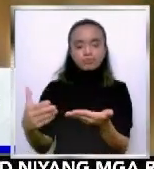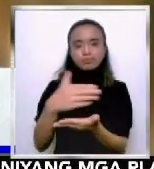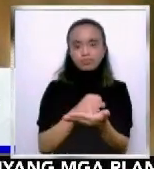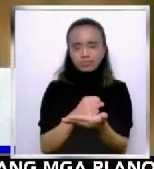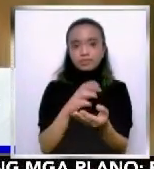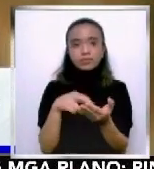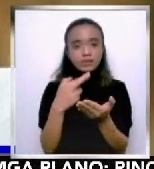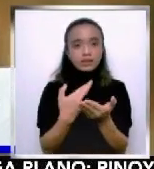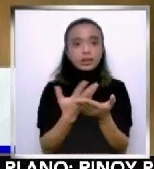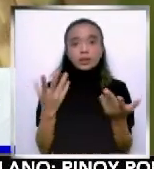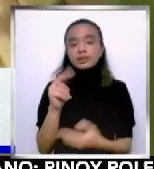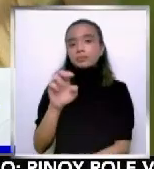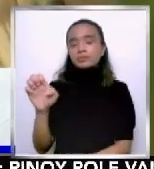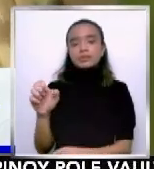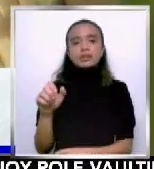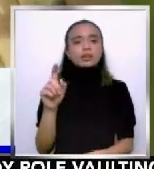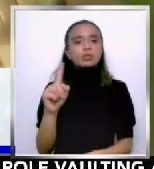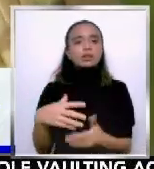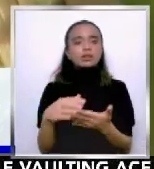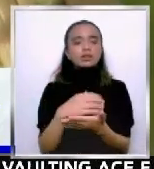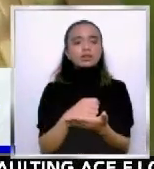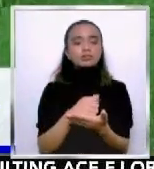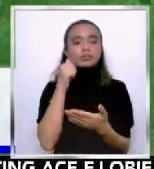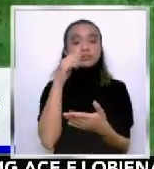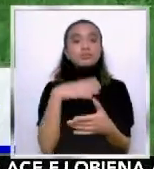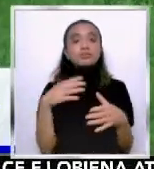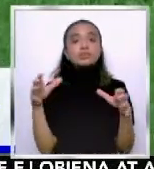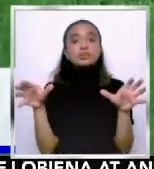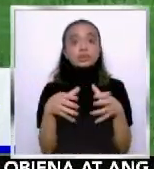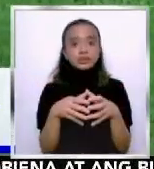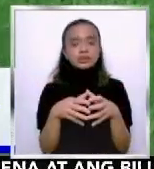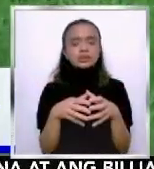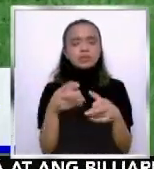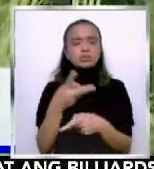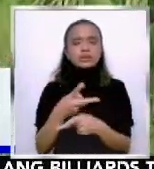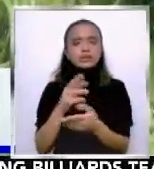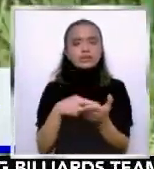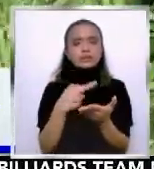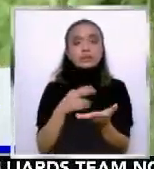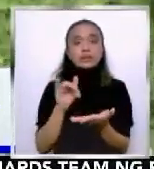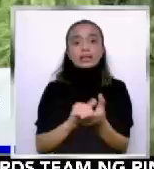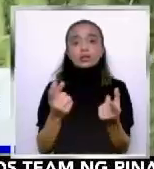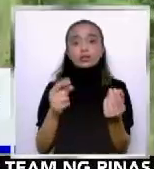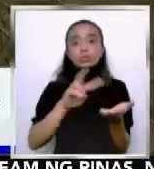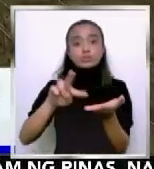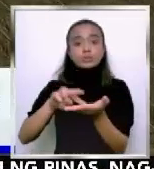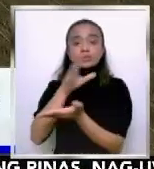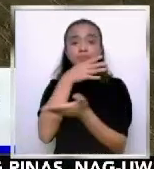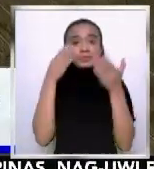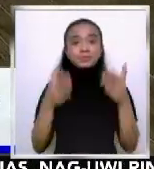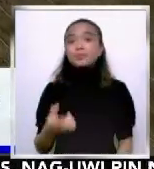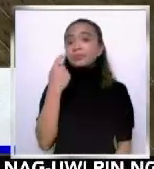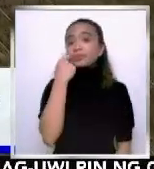ayon sa grupong Amihan National Federation of Peasant Women at Bantay Bigas. Ito raw ang lumabas sa kanilang ginawang survey sa mga magsasaka kamakailan.